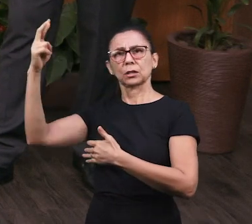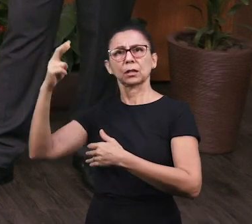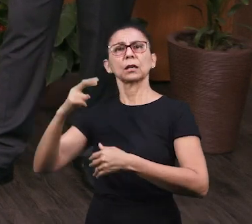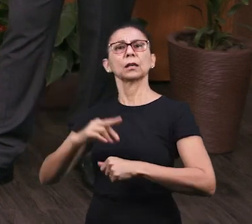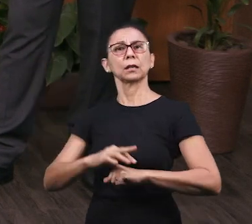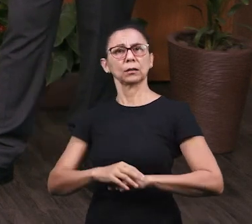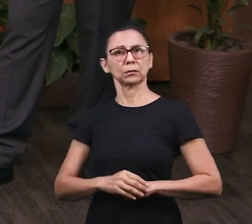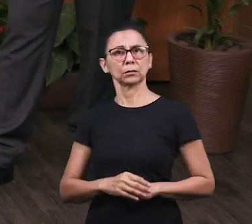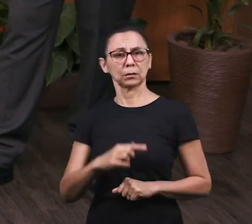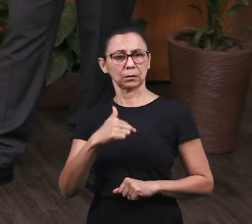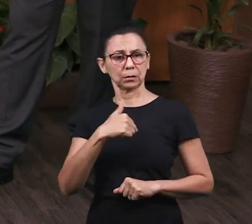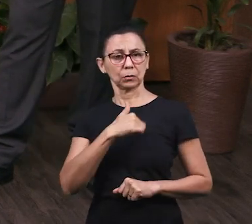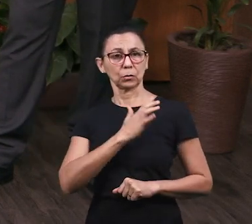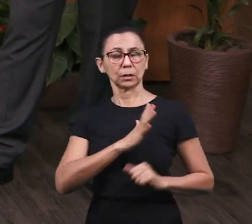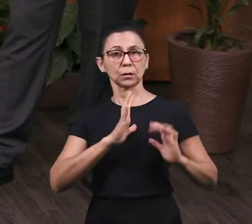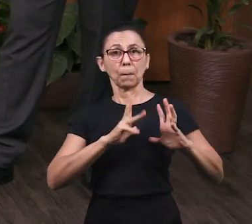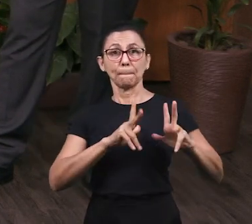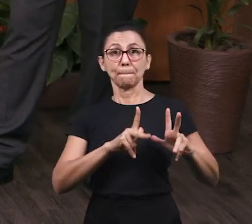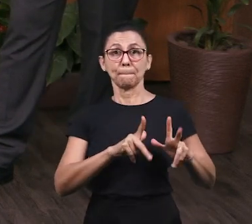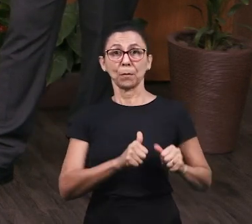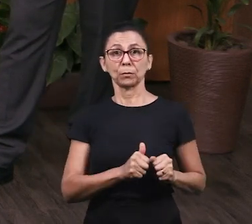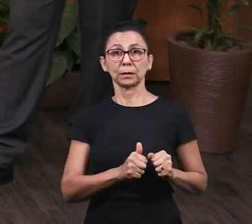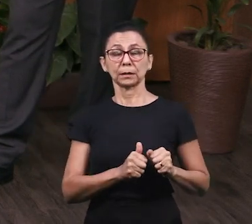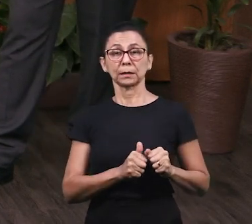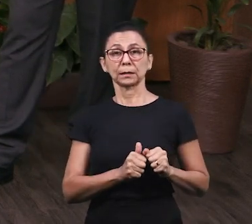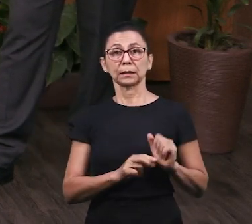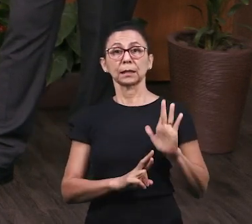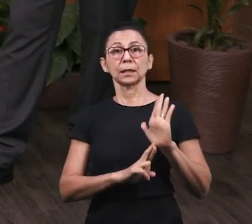vie intérieure en